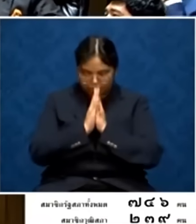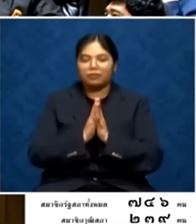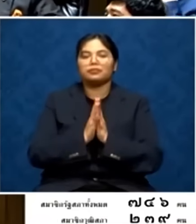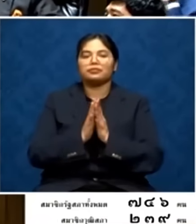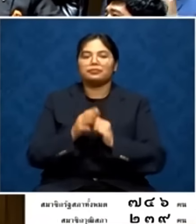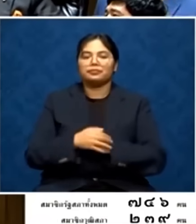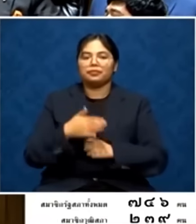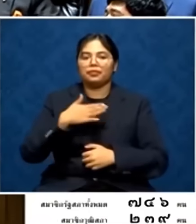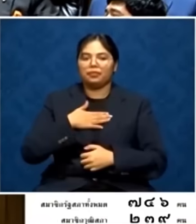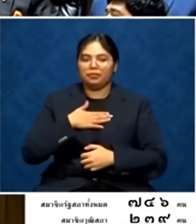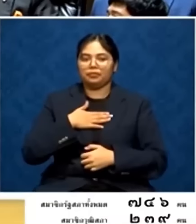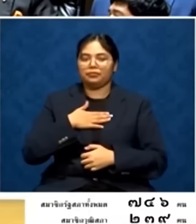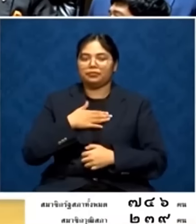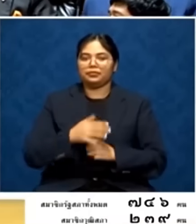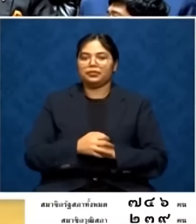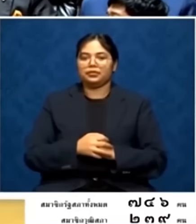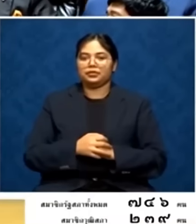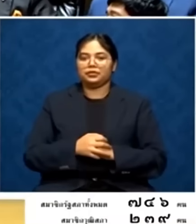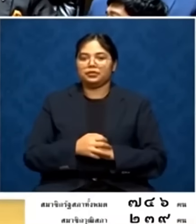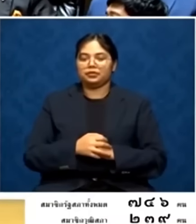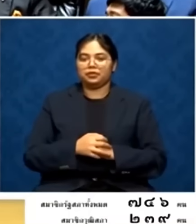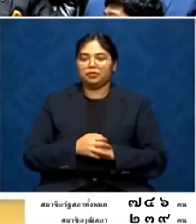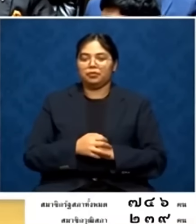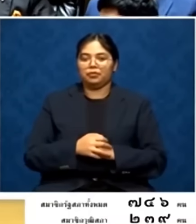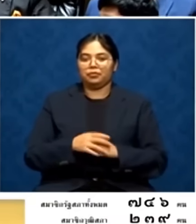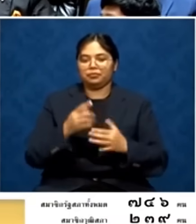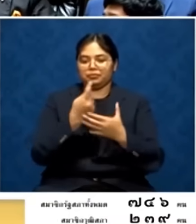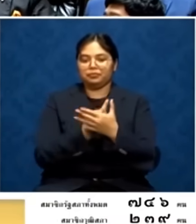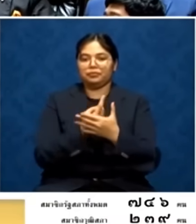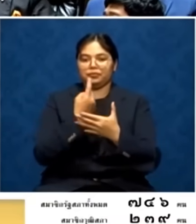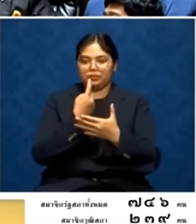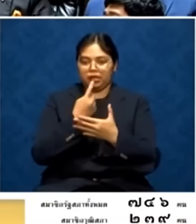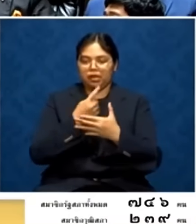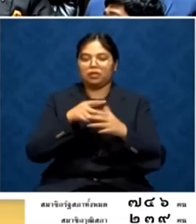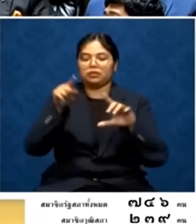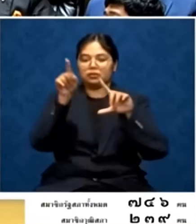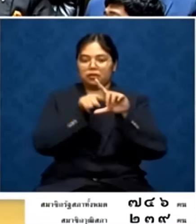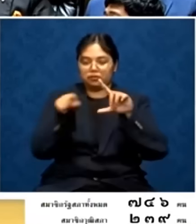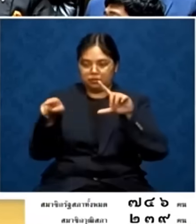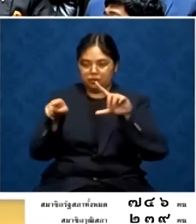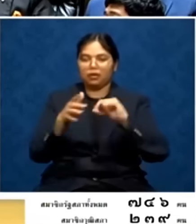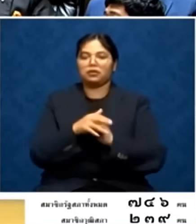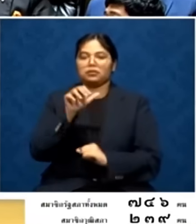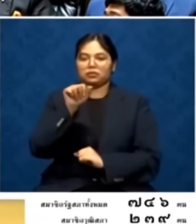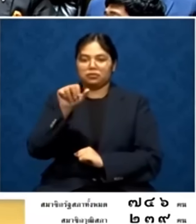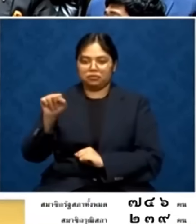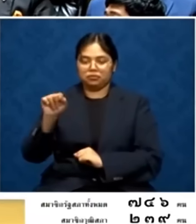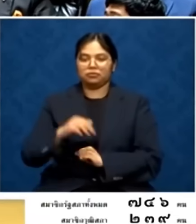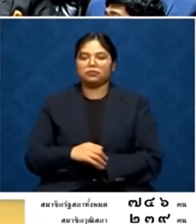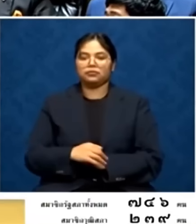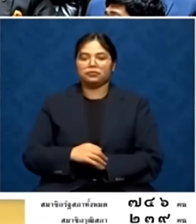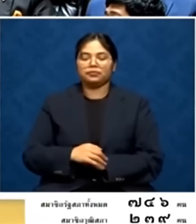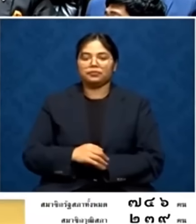าเอาละวะตอนนี้แหละได้เห็นสงครามนิติธรรมจากขุนพลมือหนึ่งก้าว